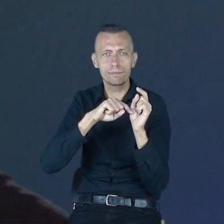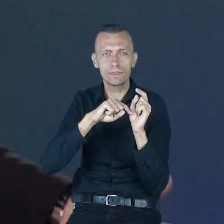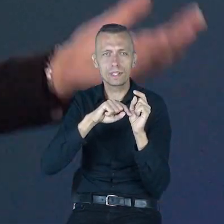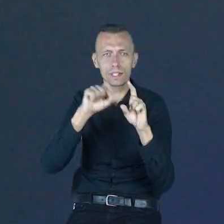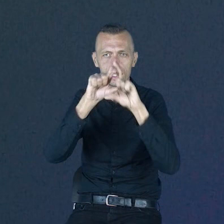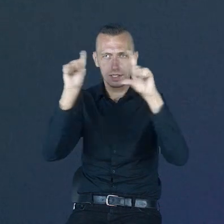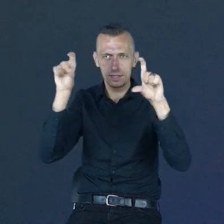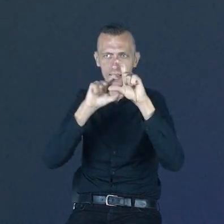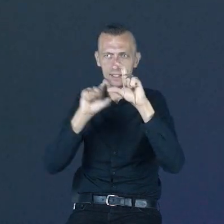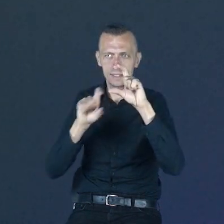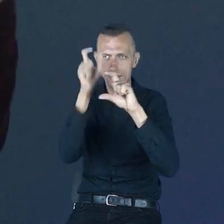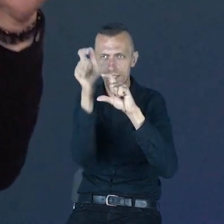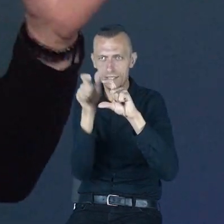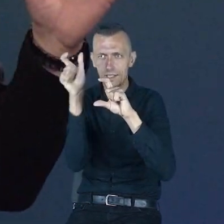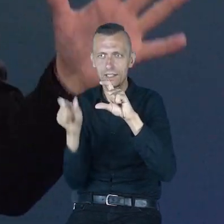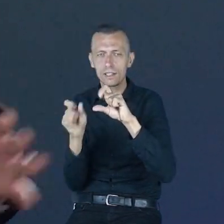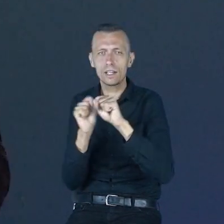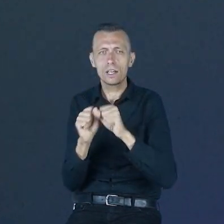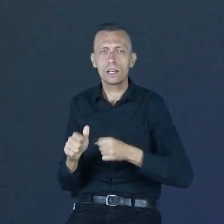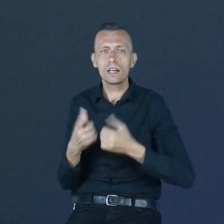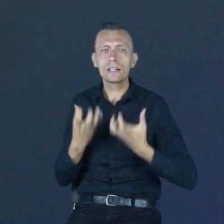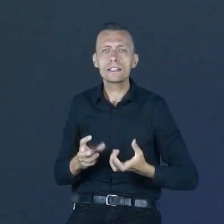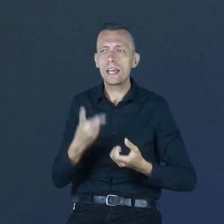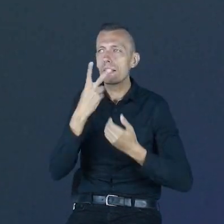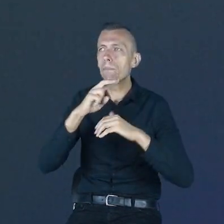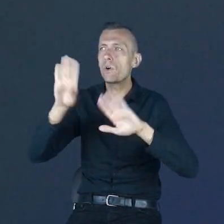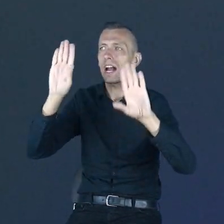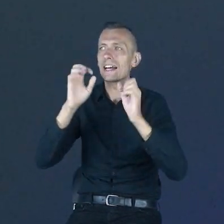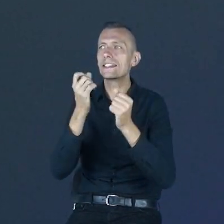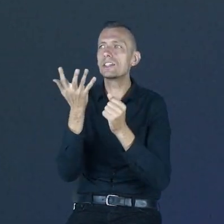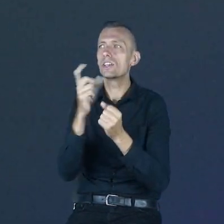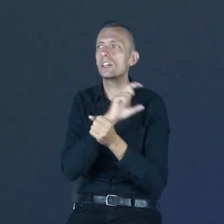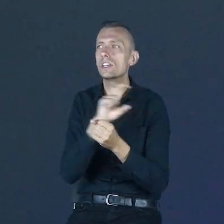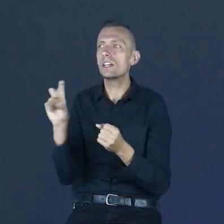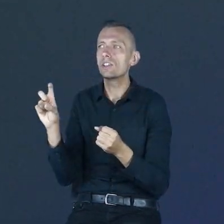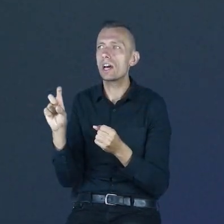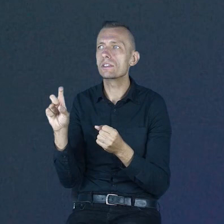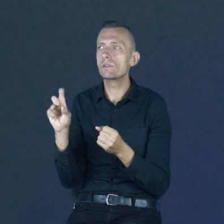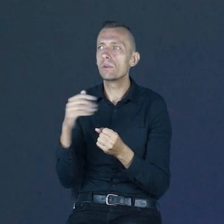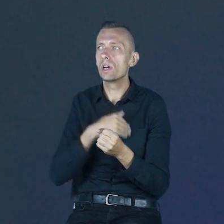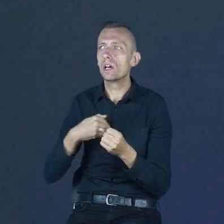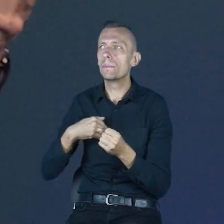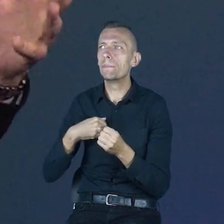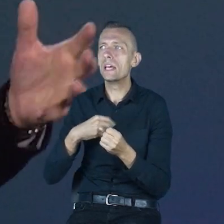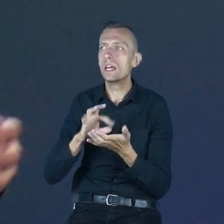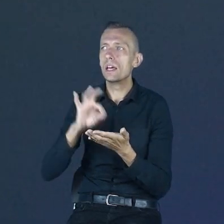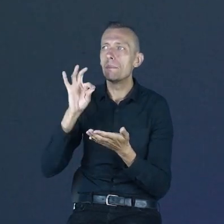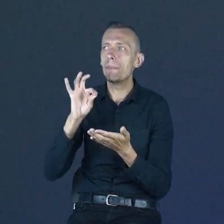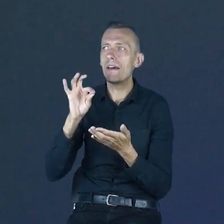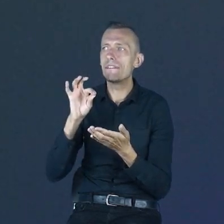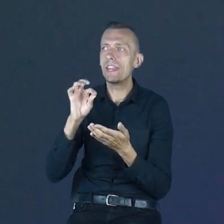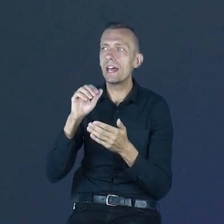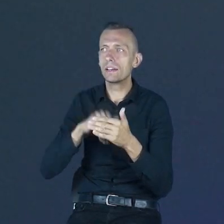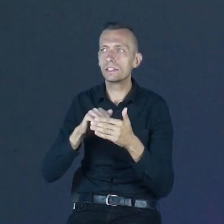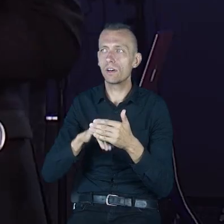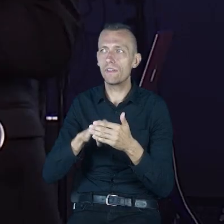życia, ile czasu spędzamy na pewne czynności. Będziemy bardzo zdziwieni. Oczywiście to są informacje statystyczne, to znaczy,